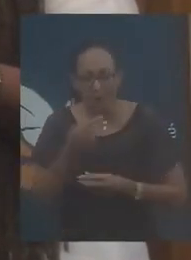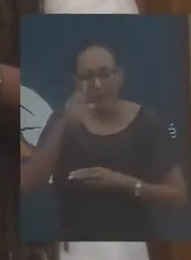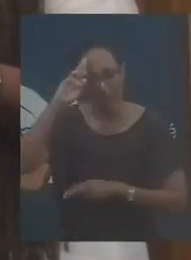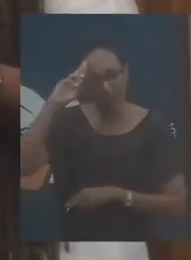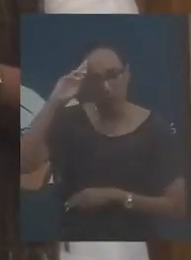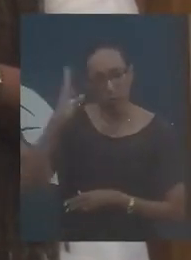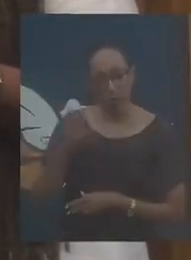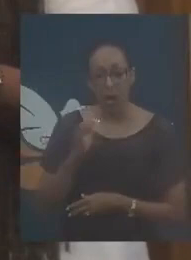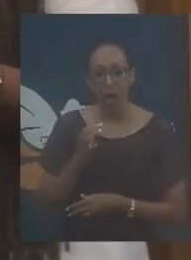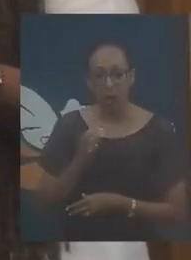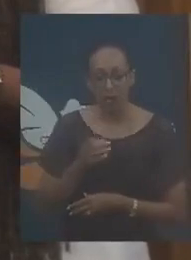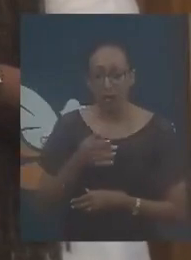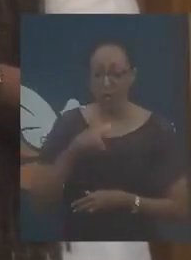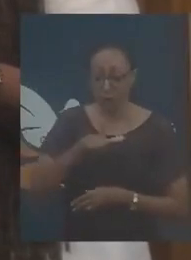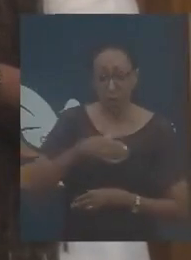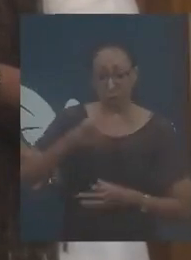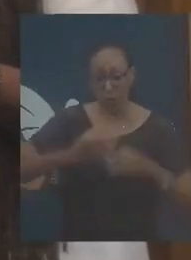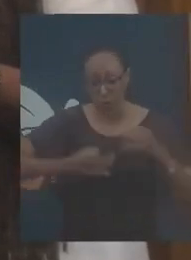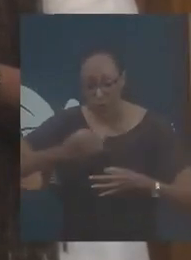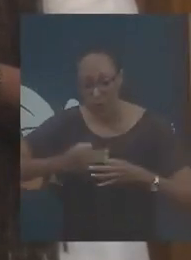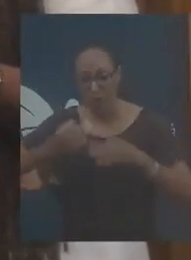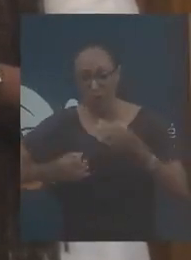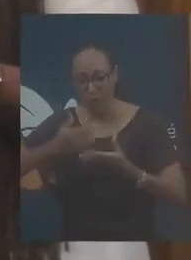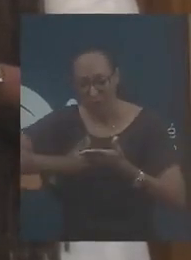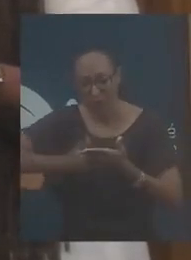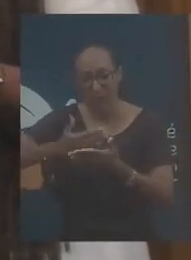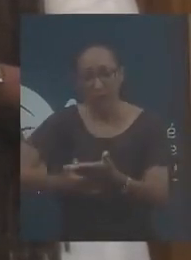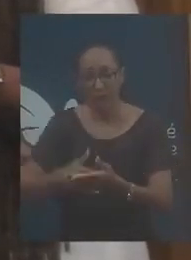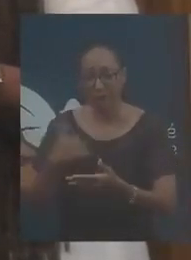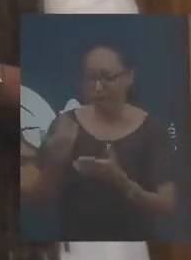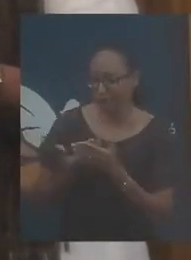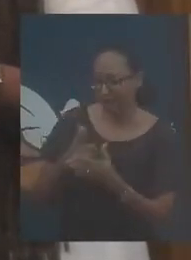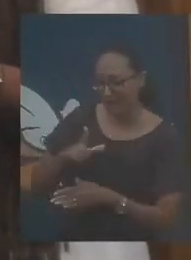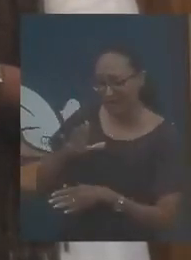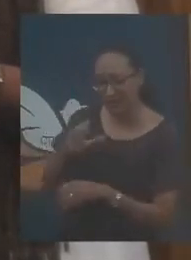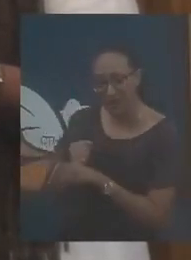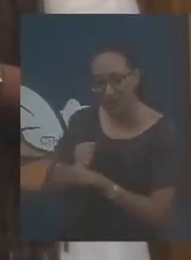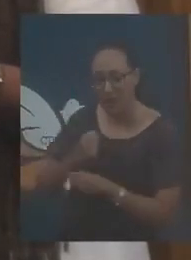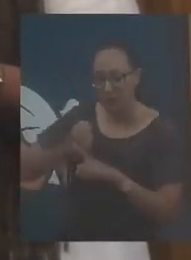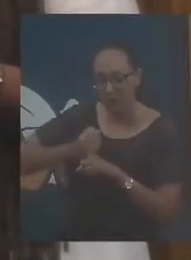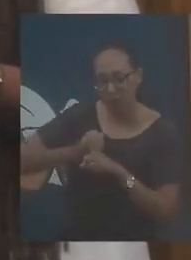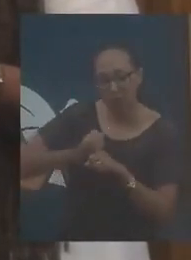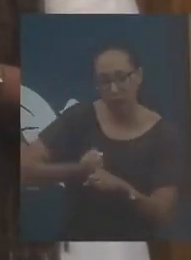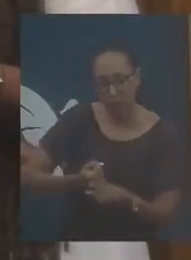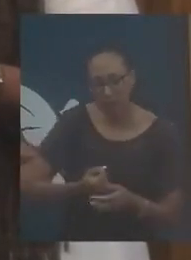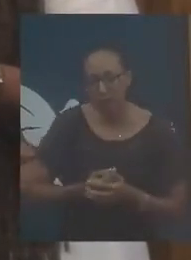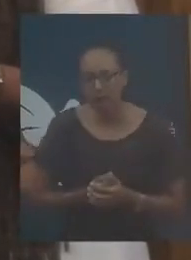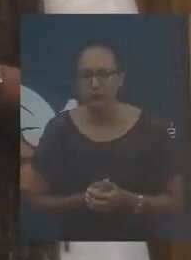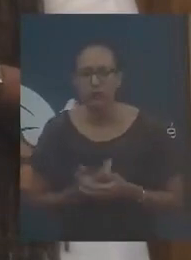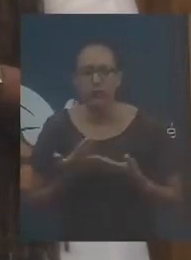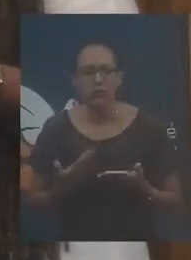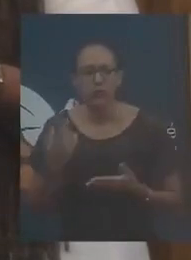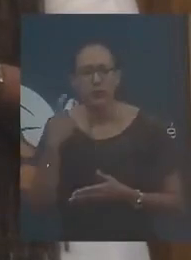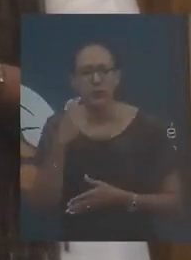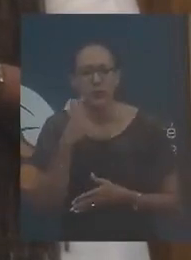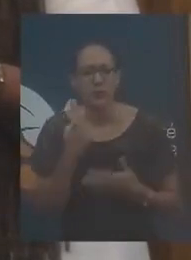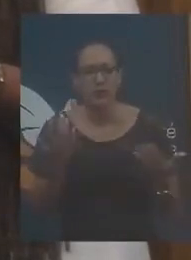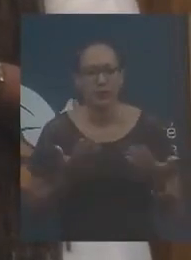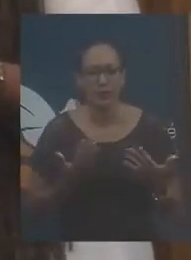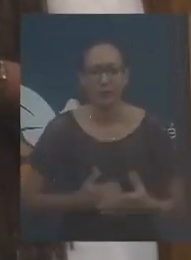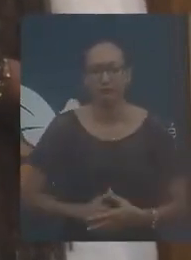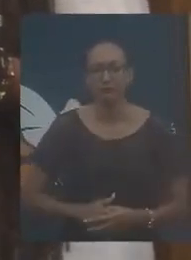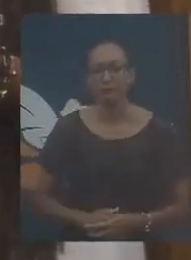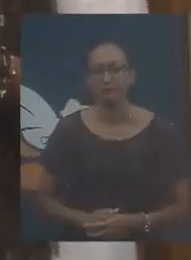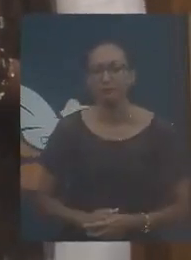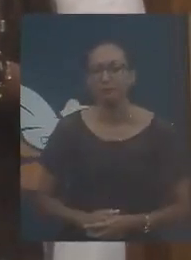c'est fort de ces deux jugements que depuis 25 ans, il se bat. Et aujourd'hui, qu'est-ce qu'on constate? Au